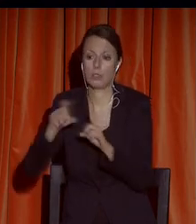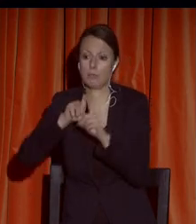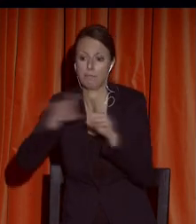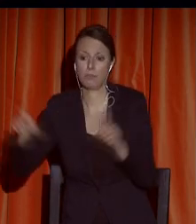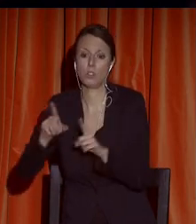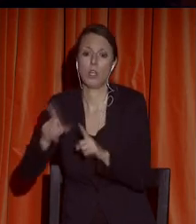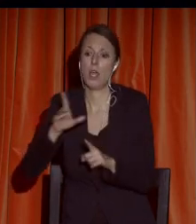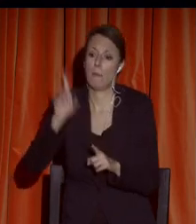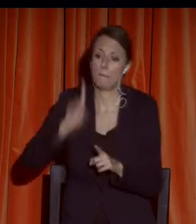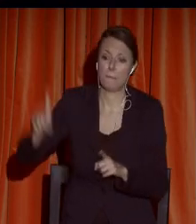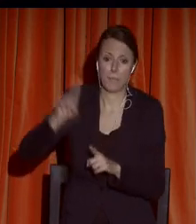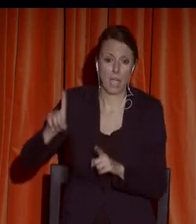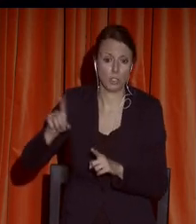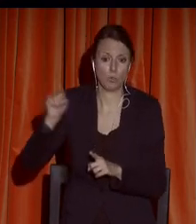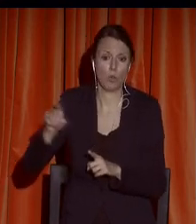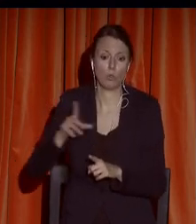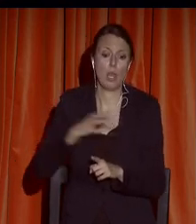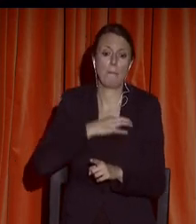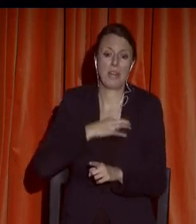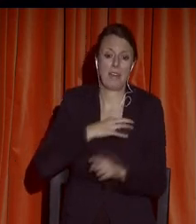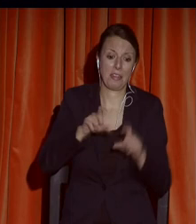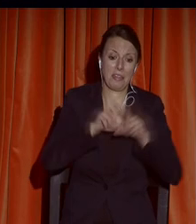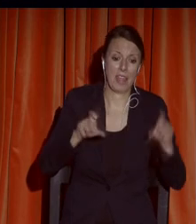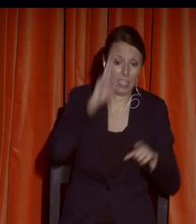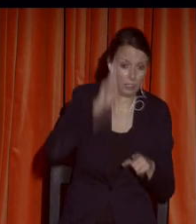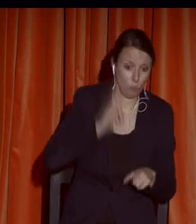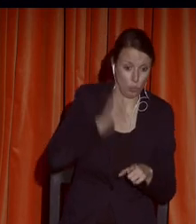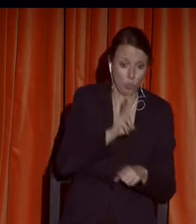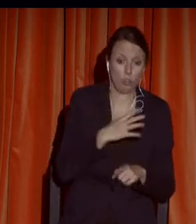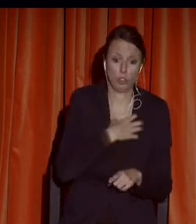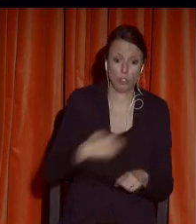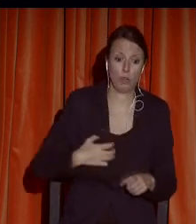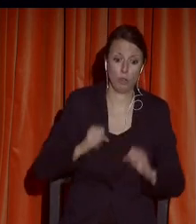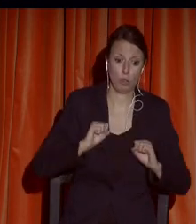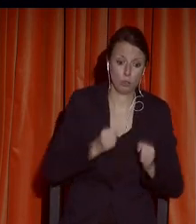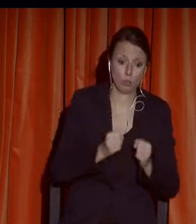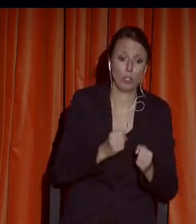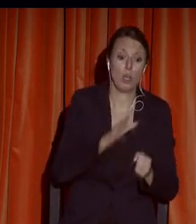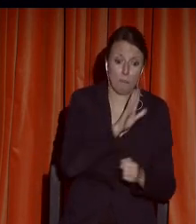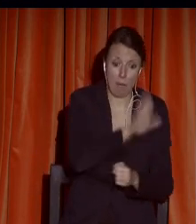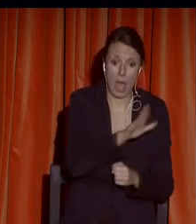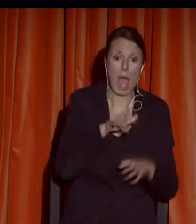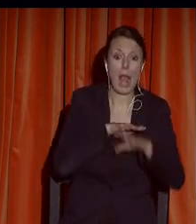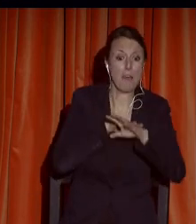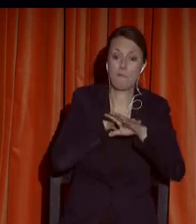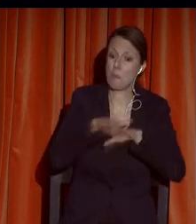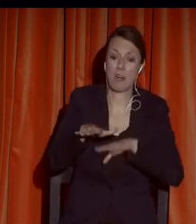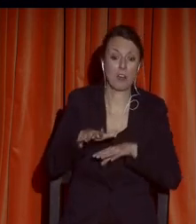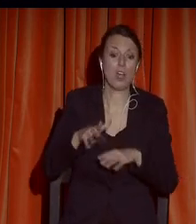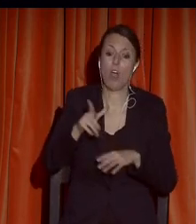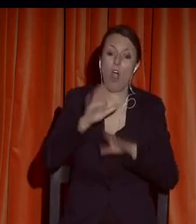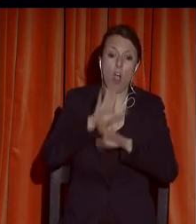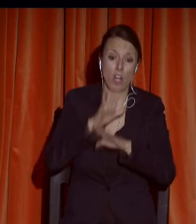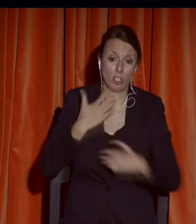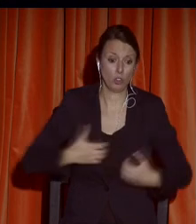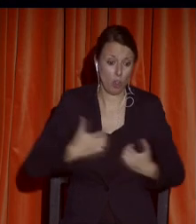obowiązek regulować działalność podmiotów prywatnych prowadzących działalność gospodarczą, których działalność wpływa w sposób niekorzystny na ochronę